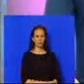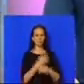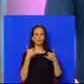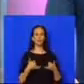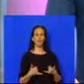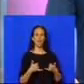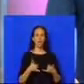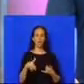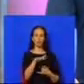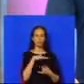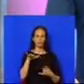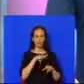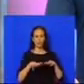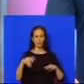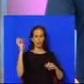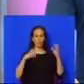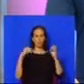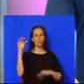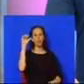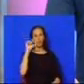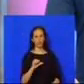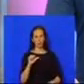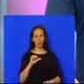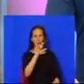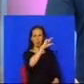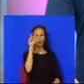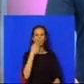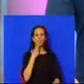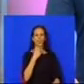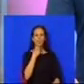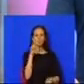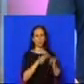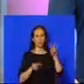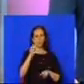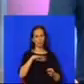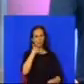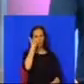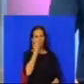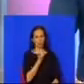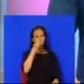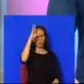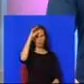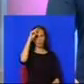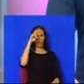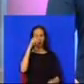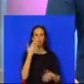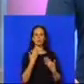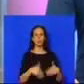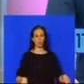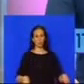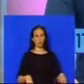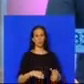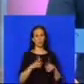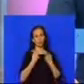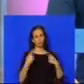היום מתקיים ברחבי הארץ יום ההתרמה לאילן, האיגוד הישראלי שמטפל בילדים ובמבוגרים הסובלים מנכות וממגבלות